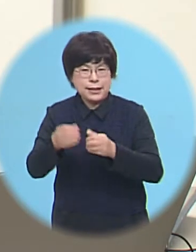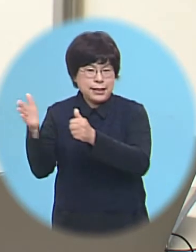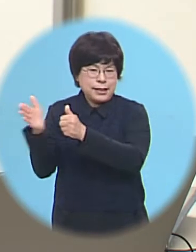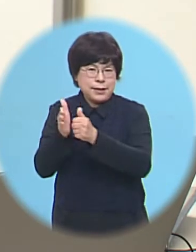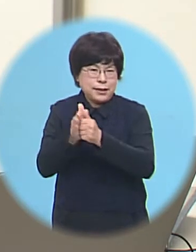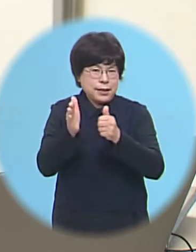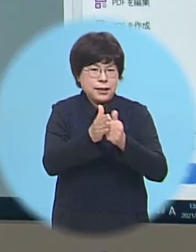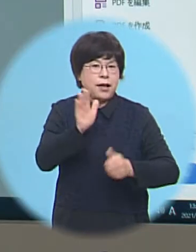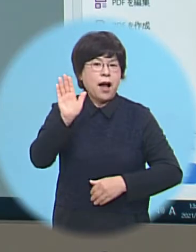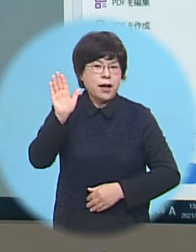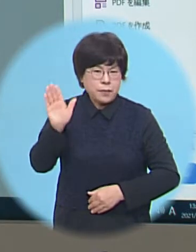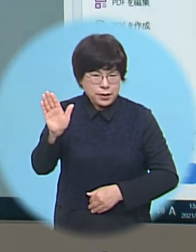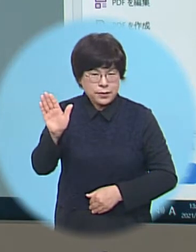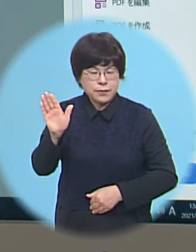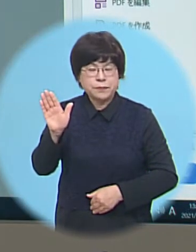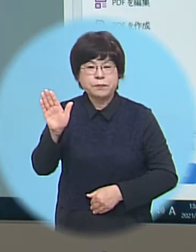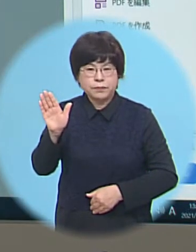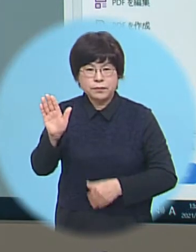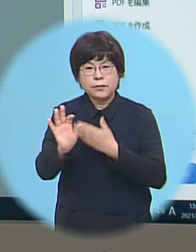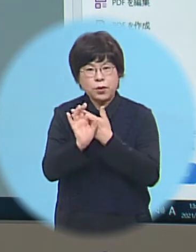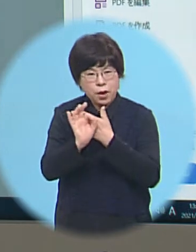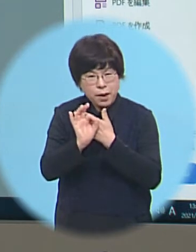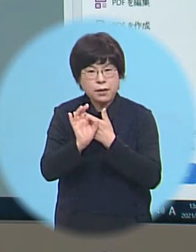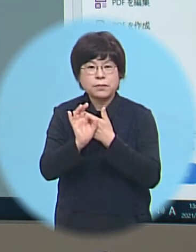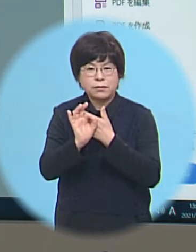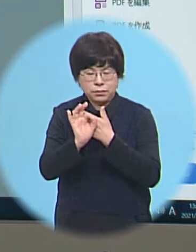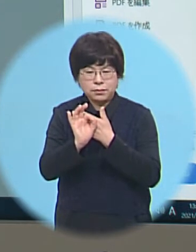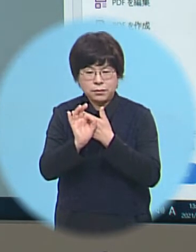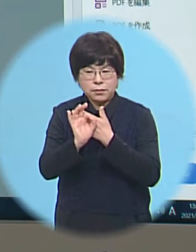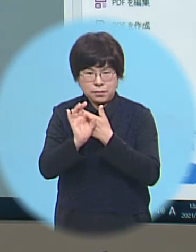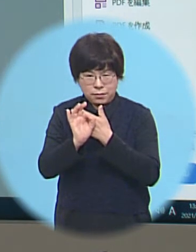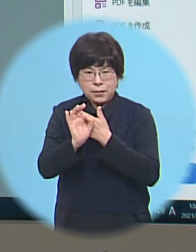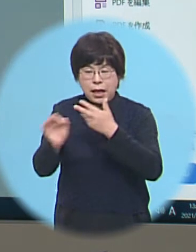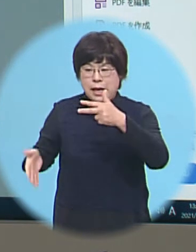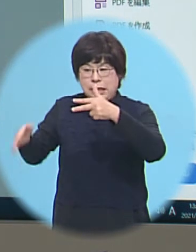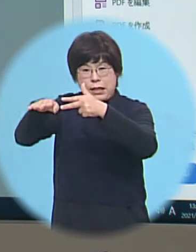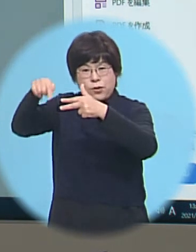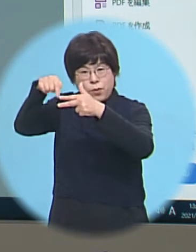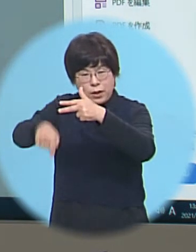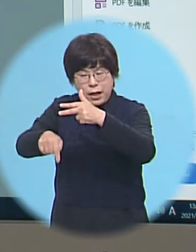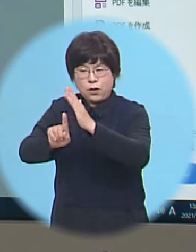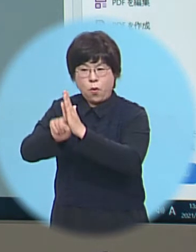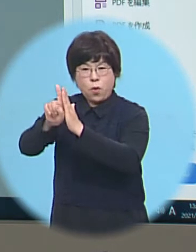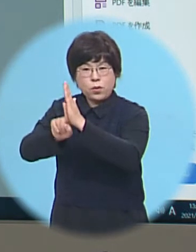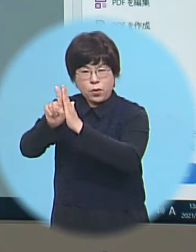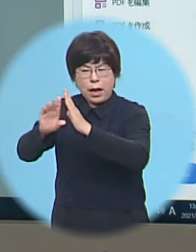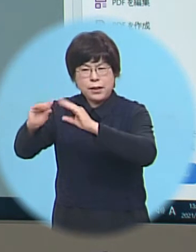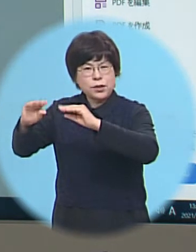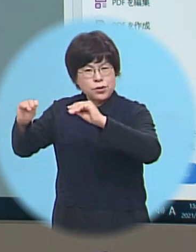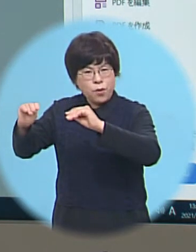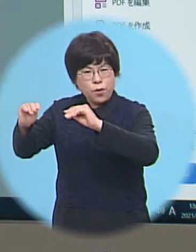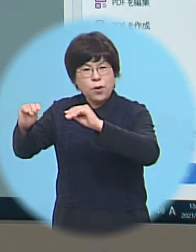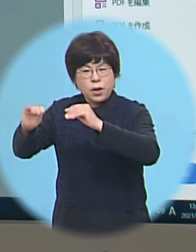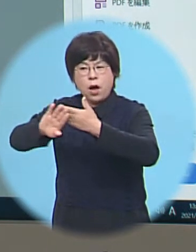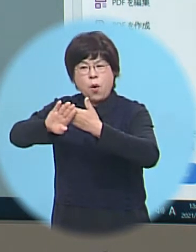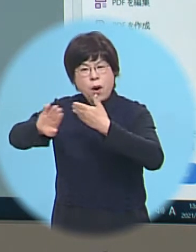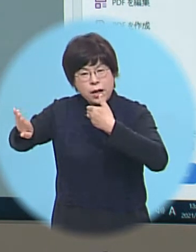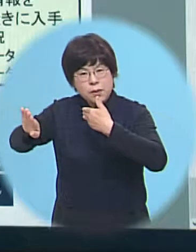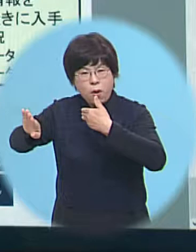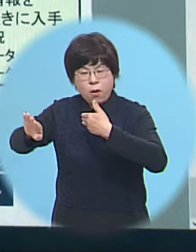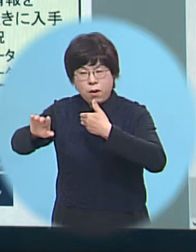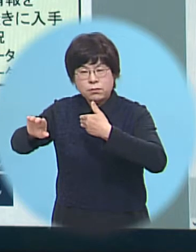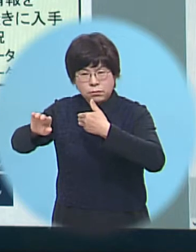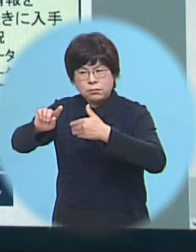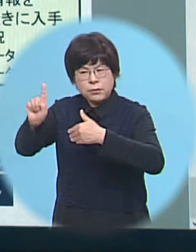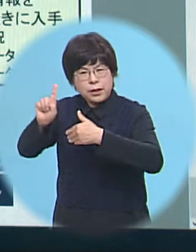。例えば施設内の温度や湿度といったデータだけではなく、異常発生の情